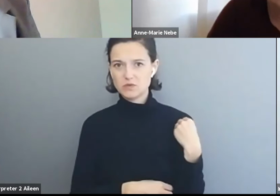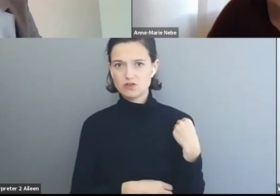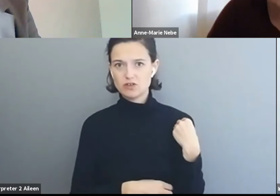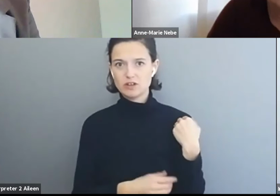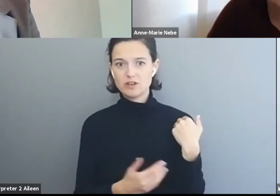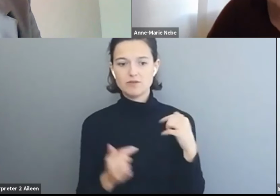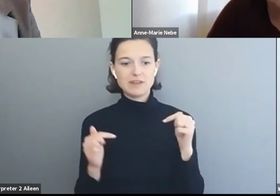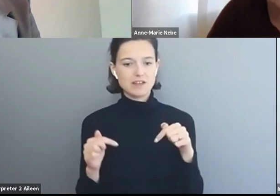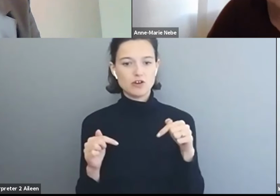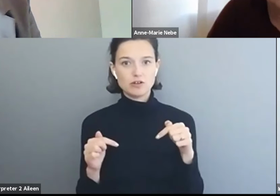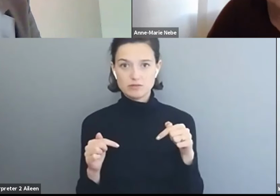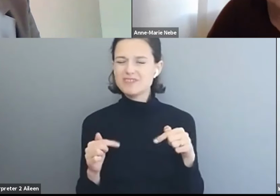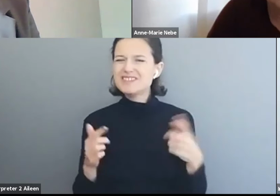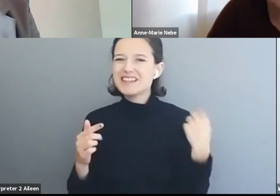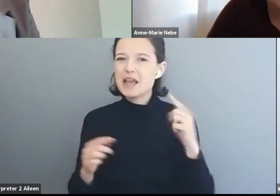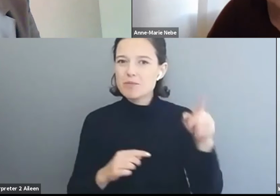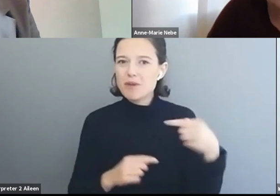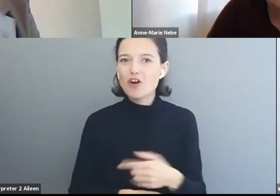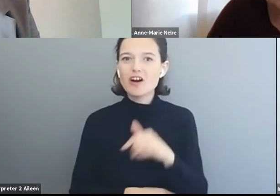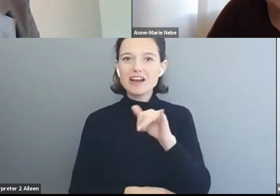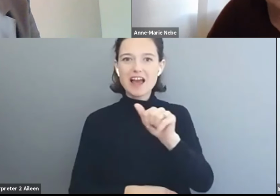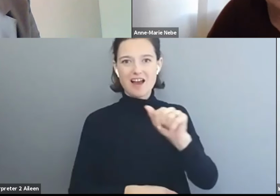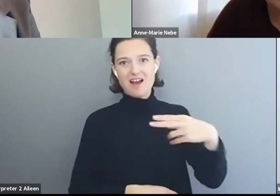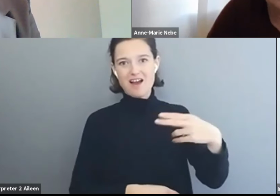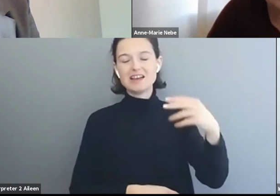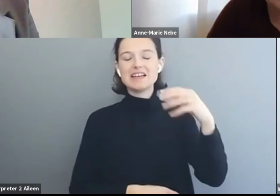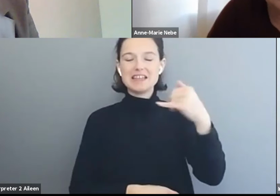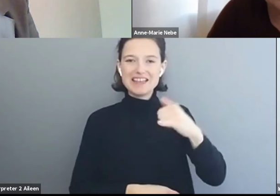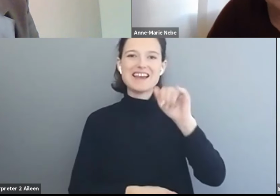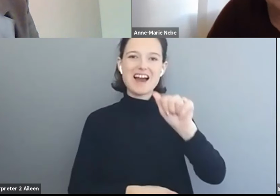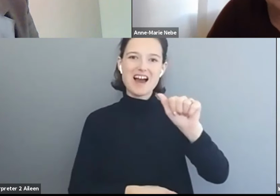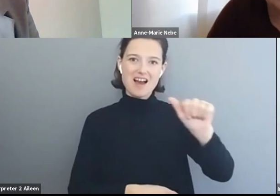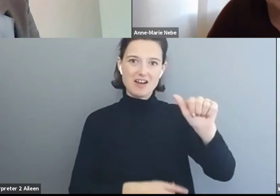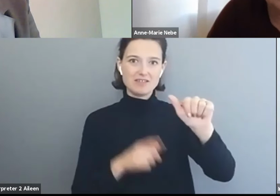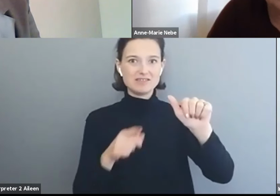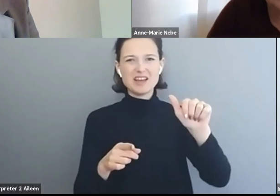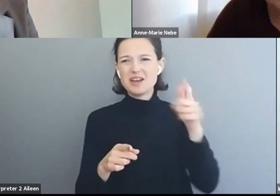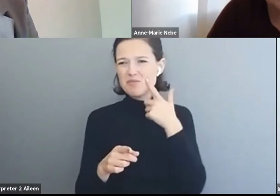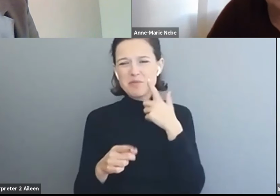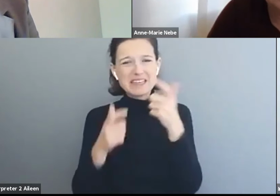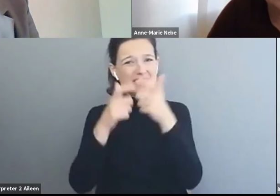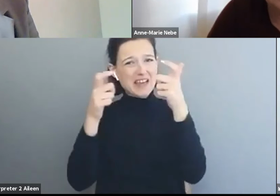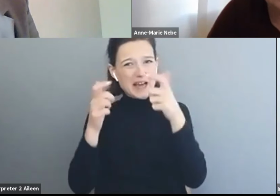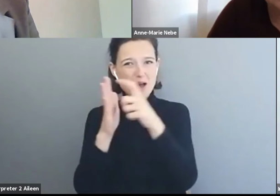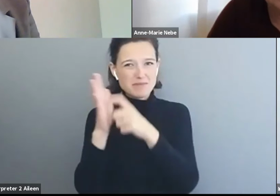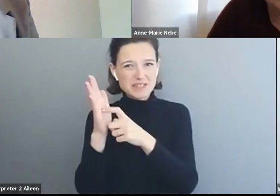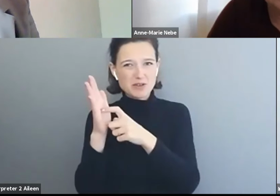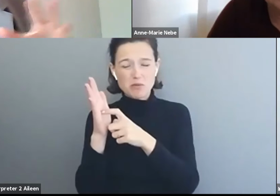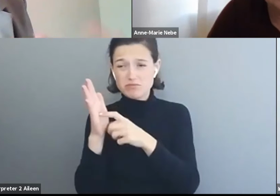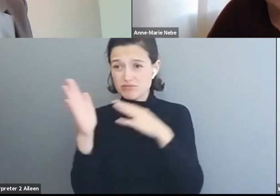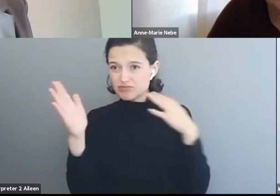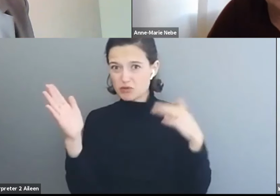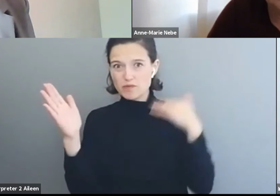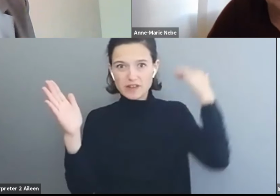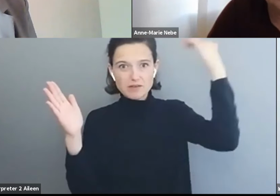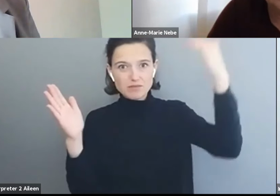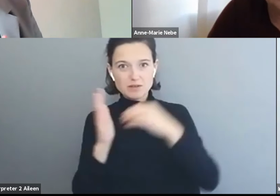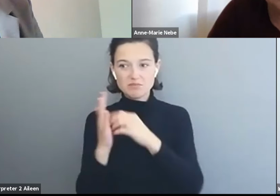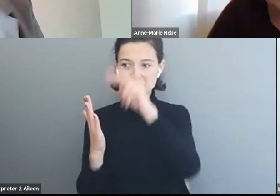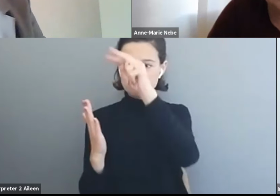hier auch hatten, ne, mit dem EAA, über die rechtlichen Rahmenbedingungen nicht mehr wirklich durch. Und wir merken auch, dass unsere öffentlichen Stellen, also nicht